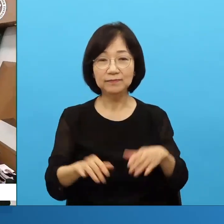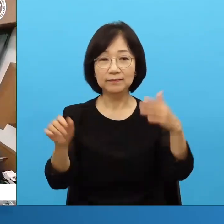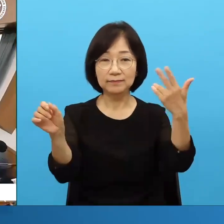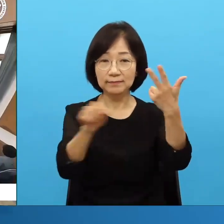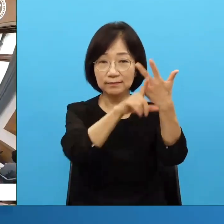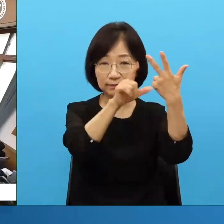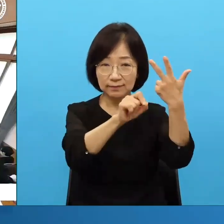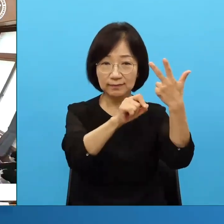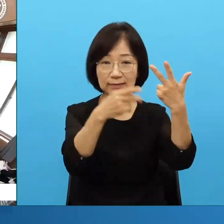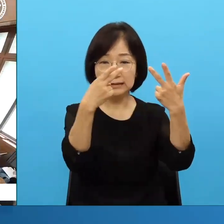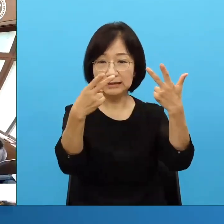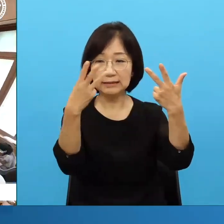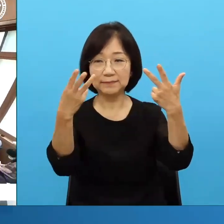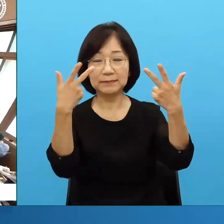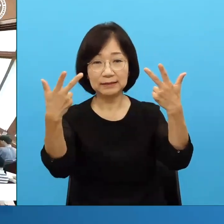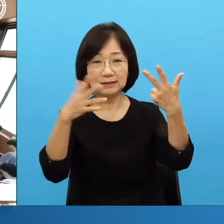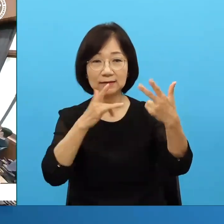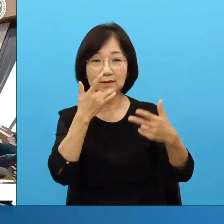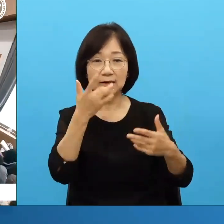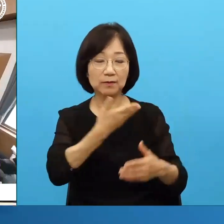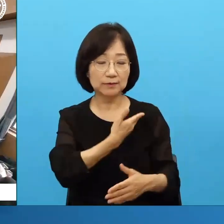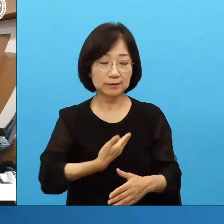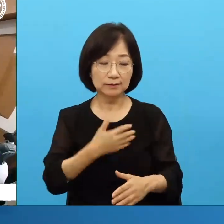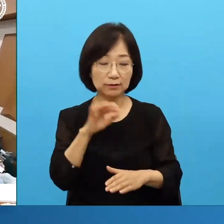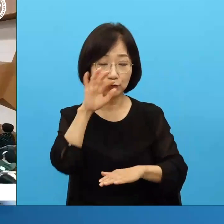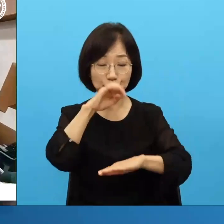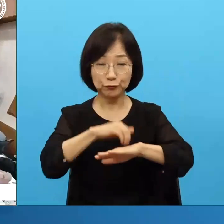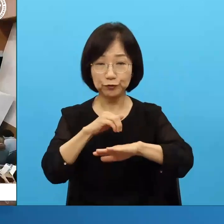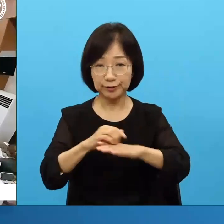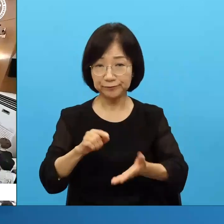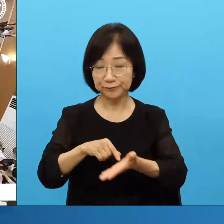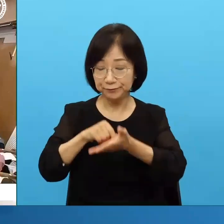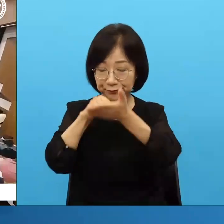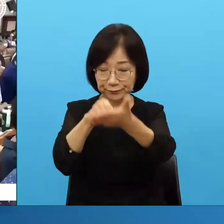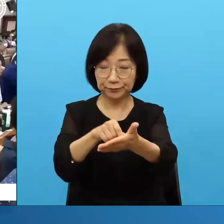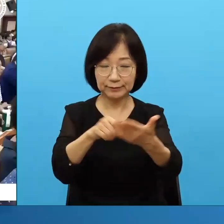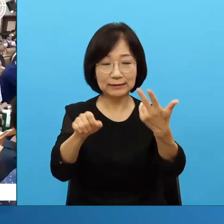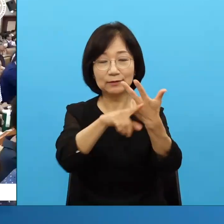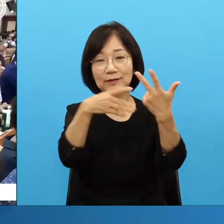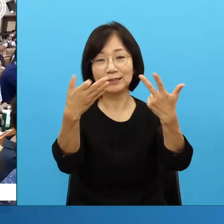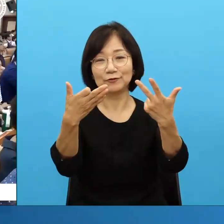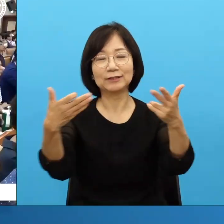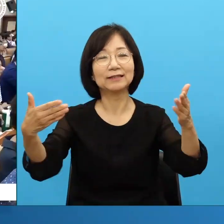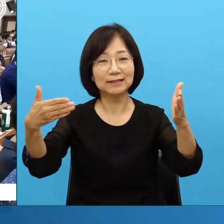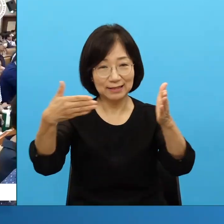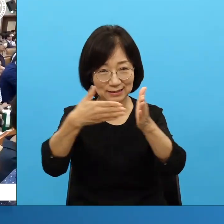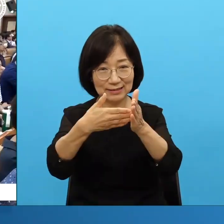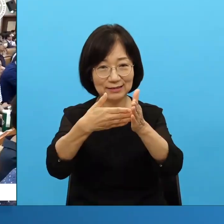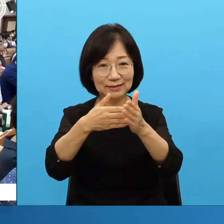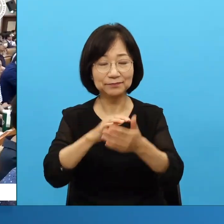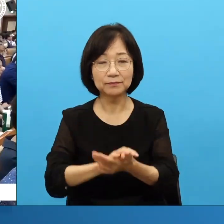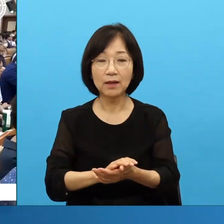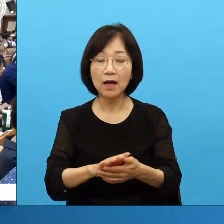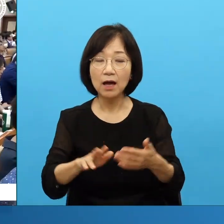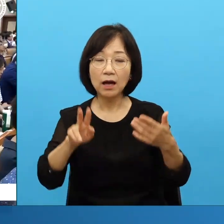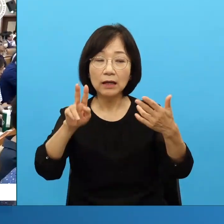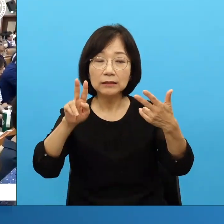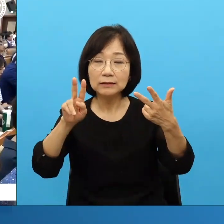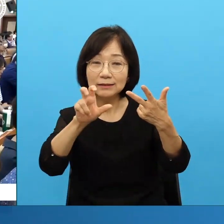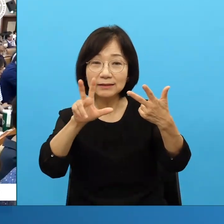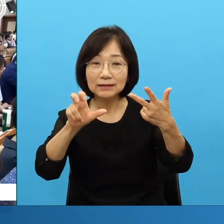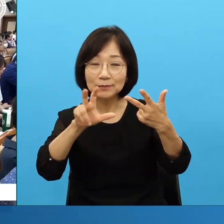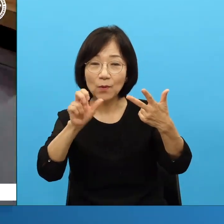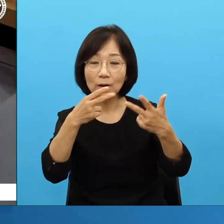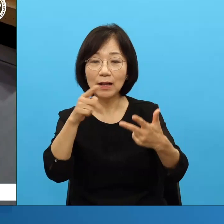7월 237 화요제자 훈련 등록이 오는 19일 마감됩니다. 이번 훈련은 25일 덕평